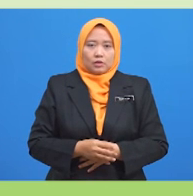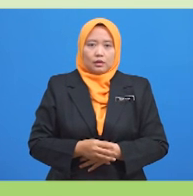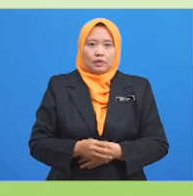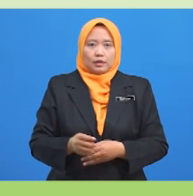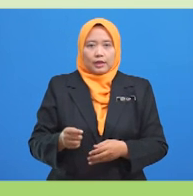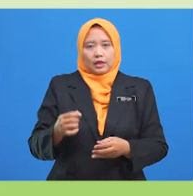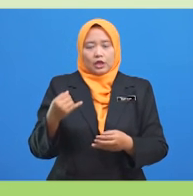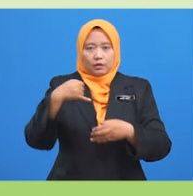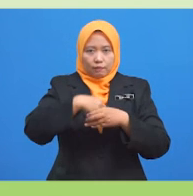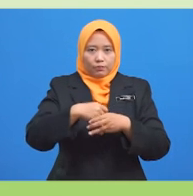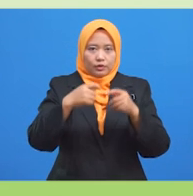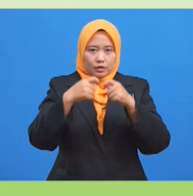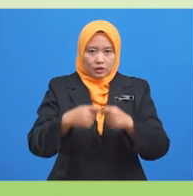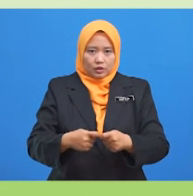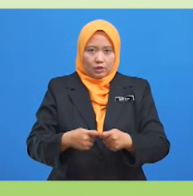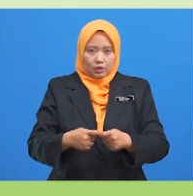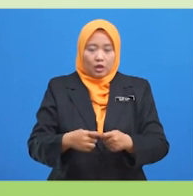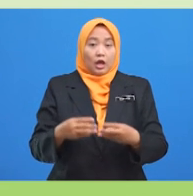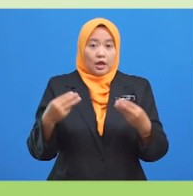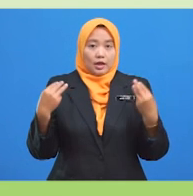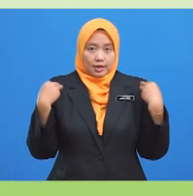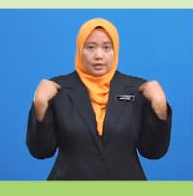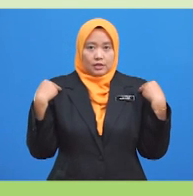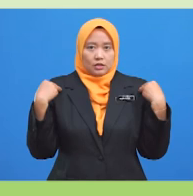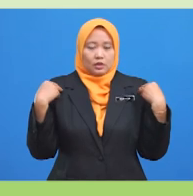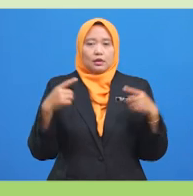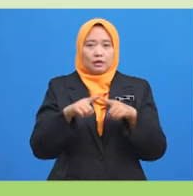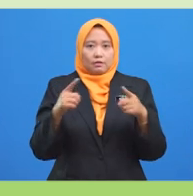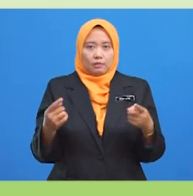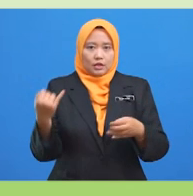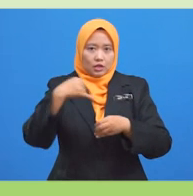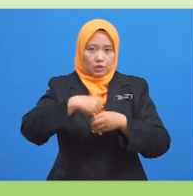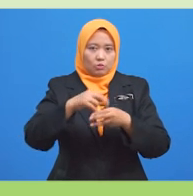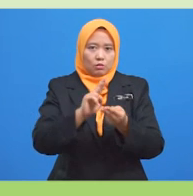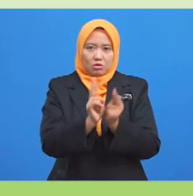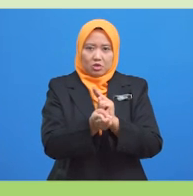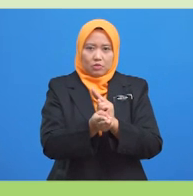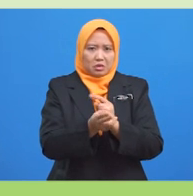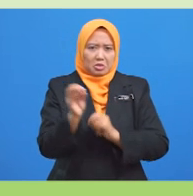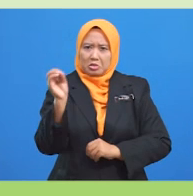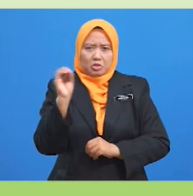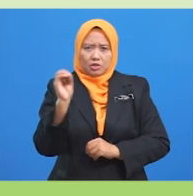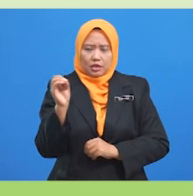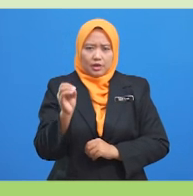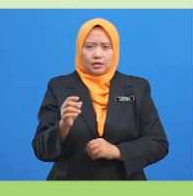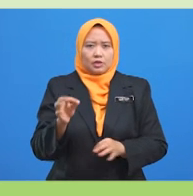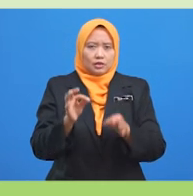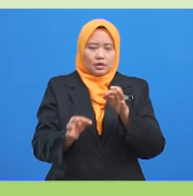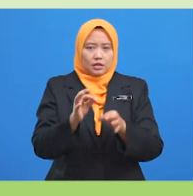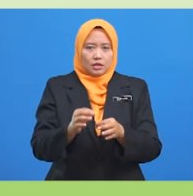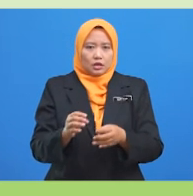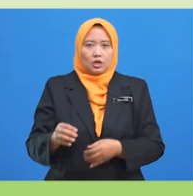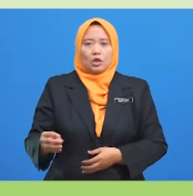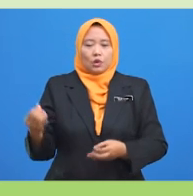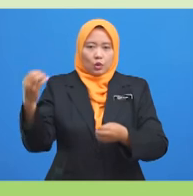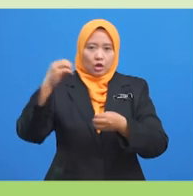wujud. Manakala input berubah pula tidak wujud, walaupun pada tingkat output sifar.